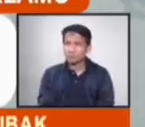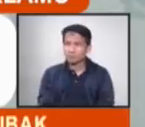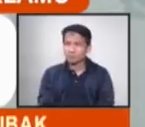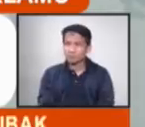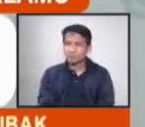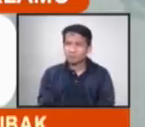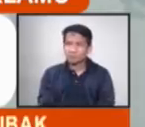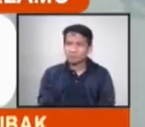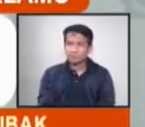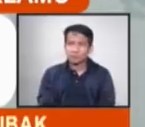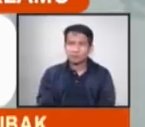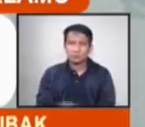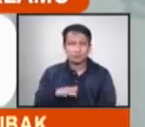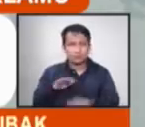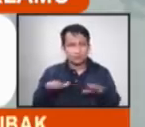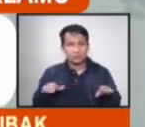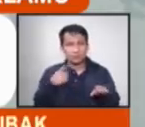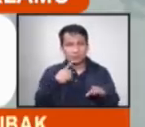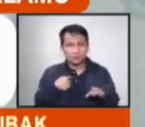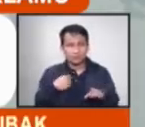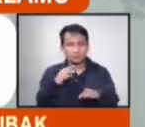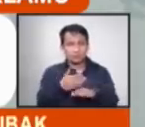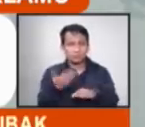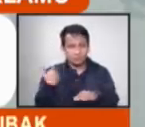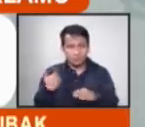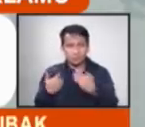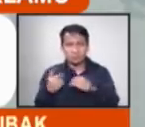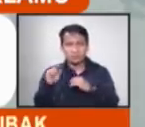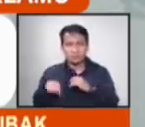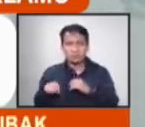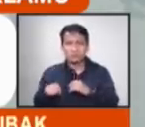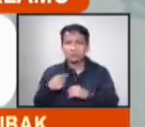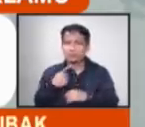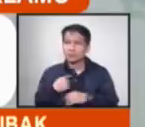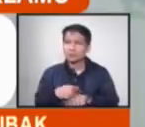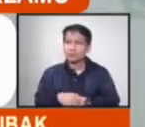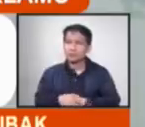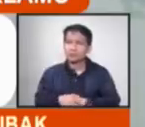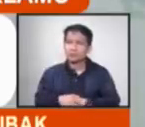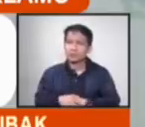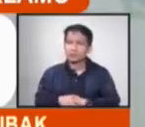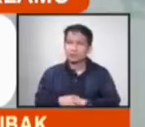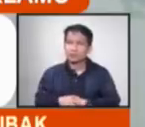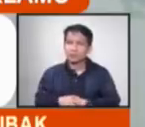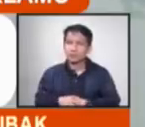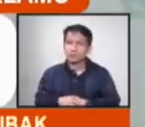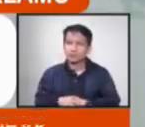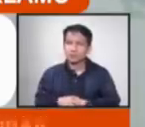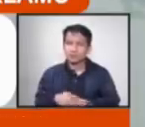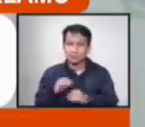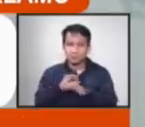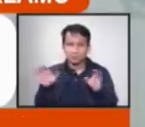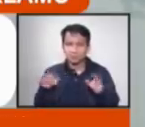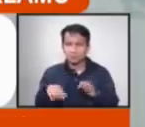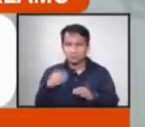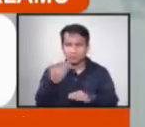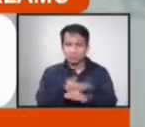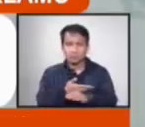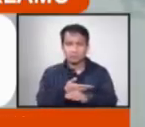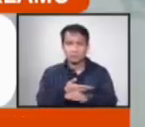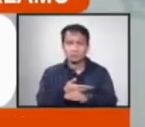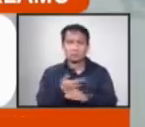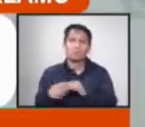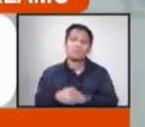gamitin niya dun sa ano. Pero yung mga bata po, pinapapunta ko sa amin pag may kailangan. Okay. Sir, sandali sir ha. Ito sir, para malinaw. Okay. Meron po kasi